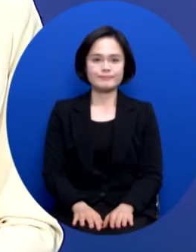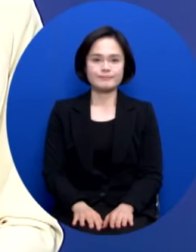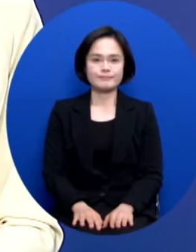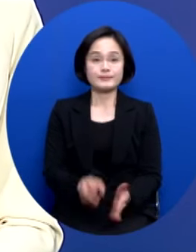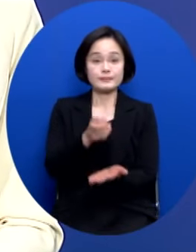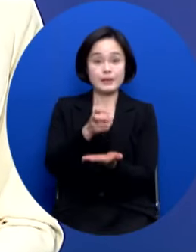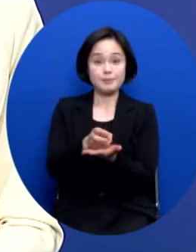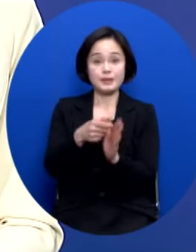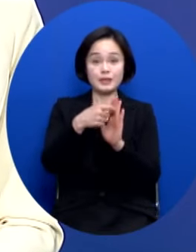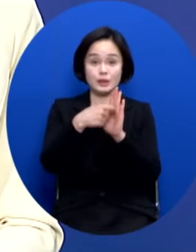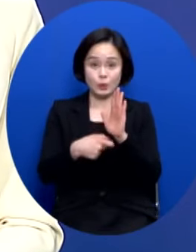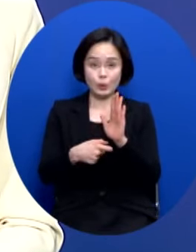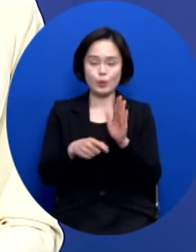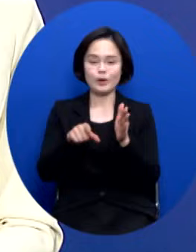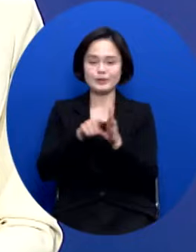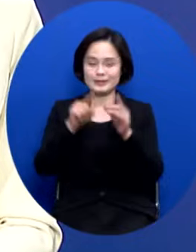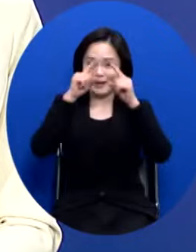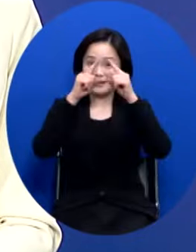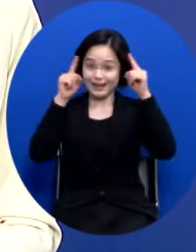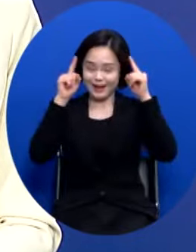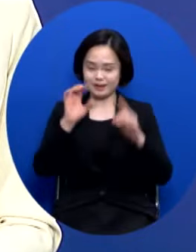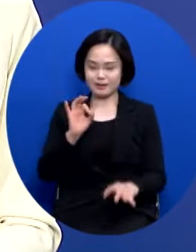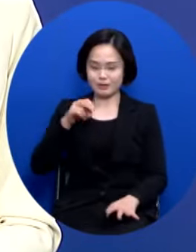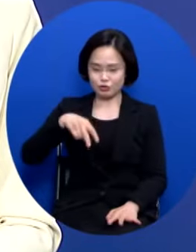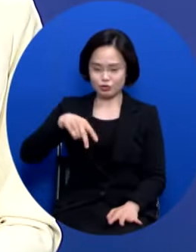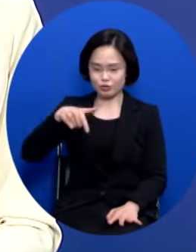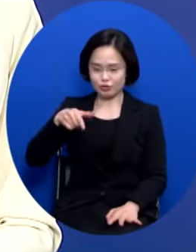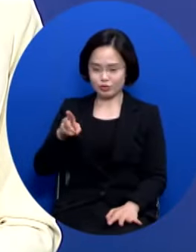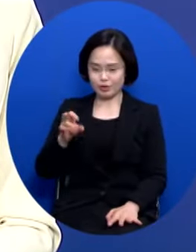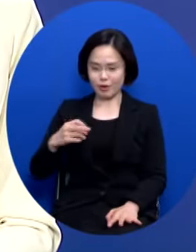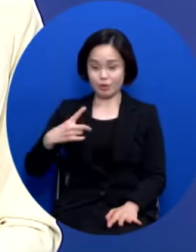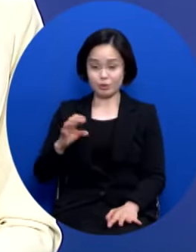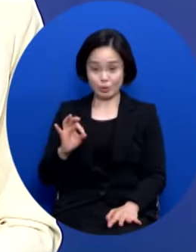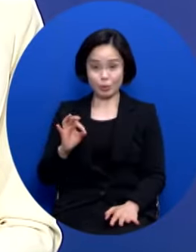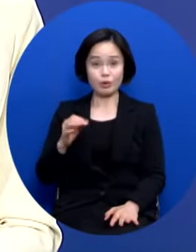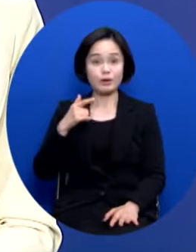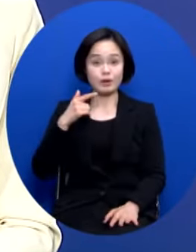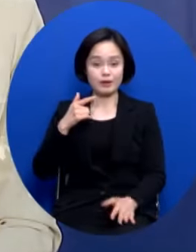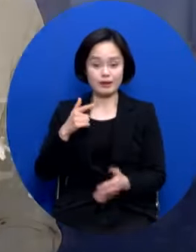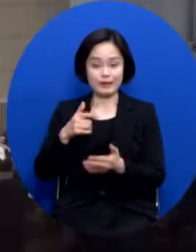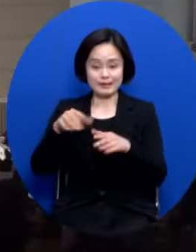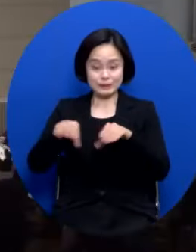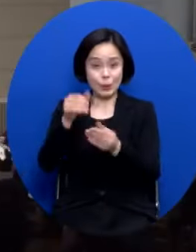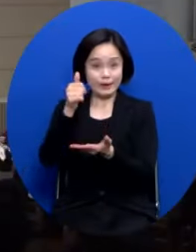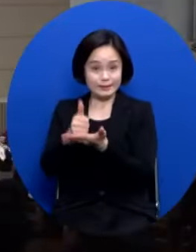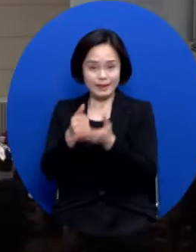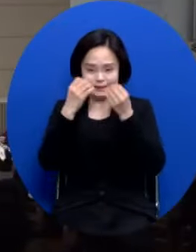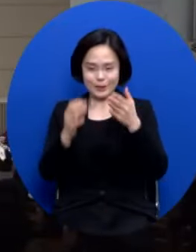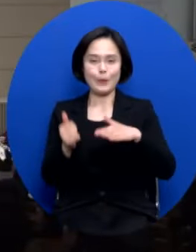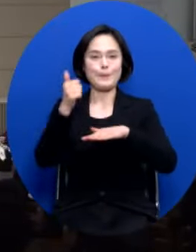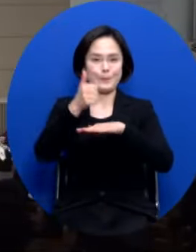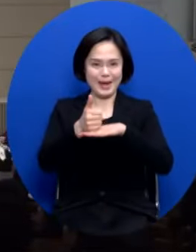감리교 신학대학교가 유경동 신임 총장 이취임 감사예배를 드렸습니다.